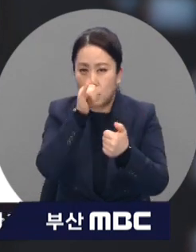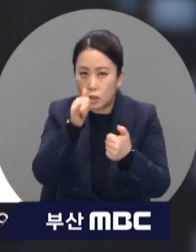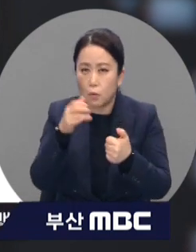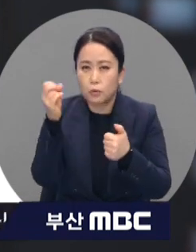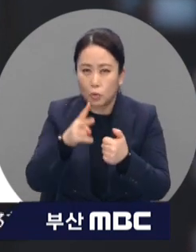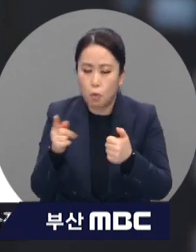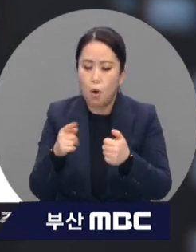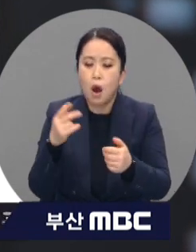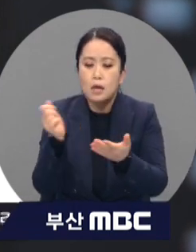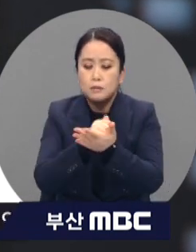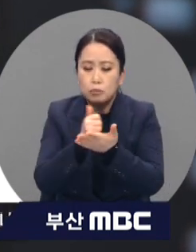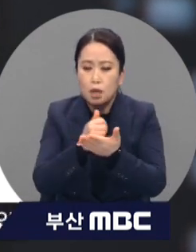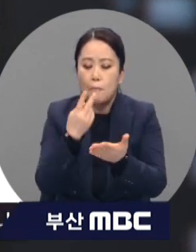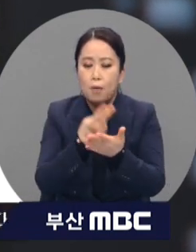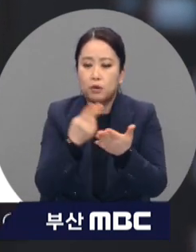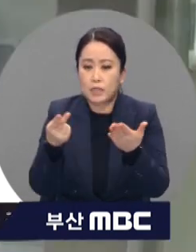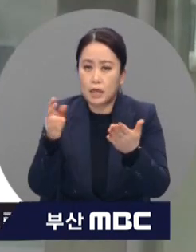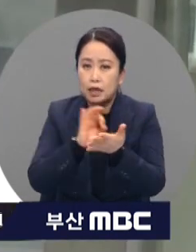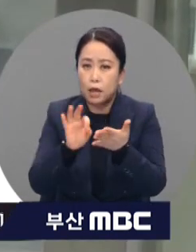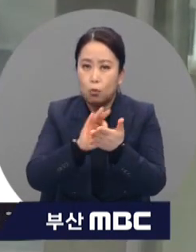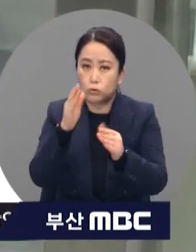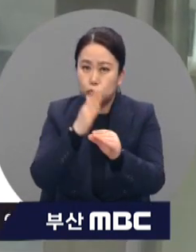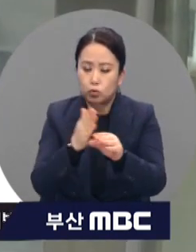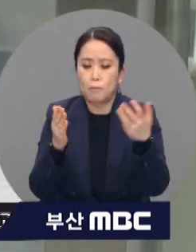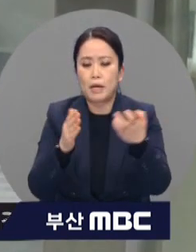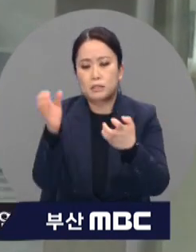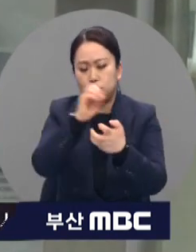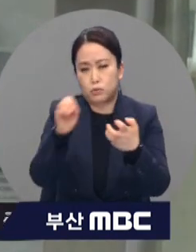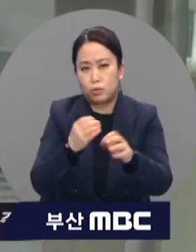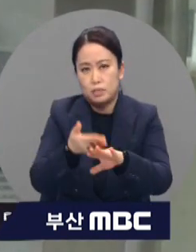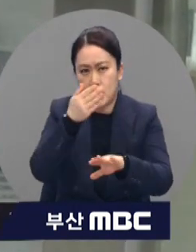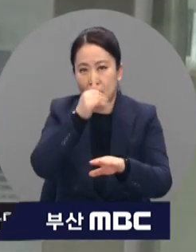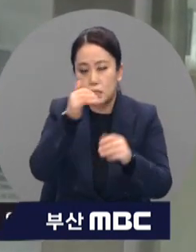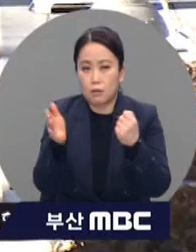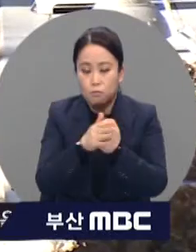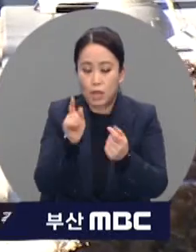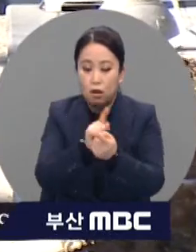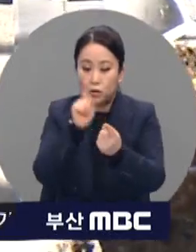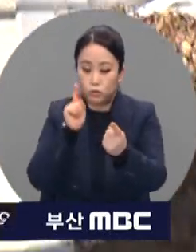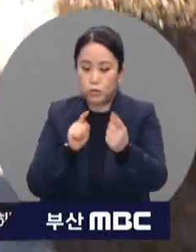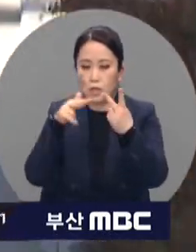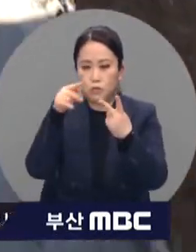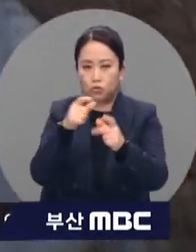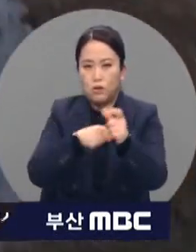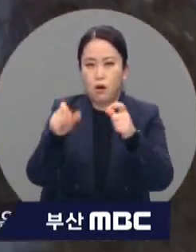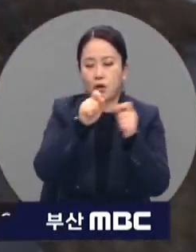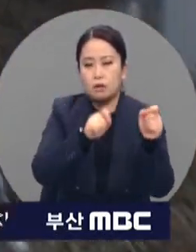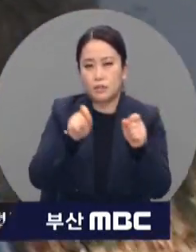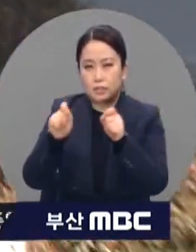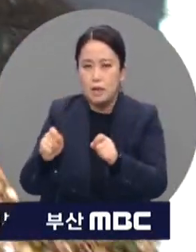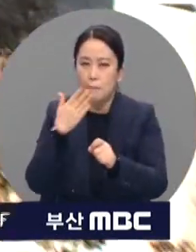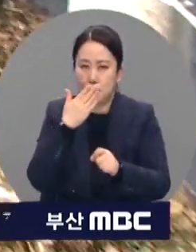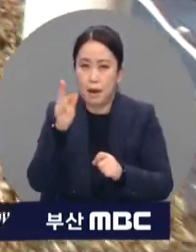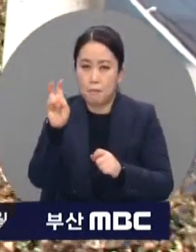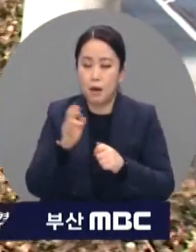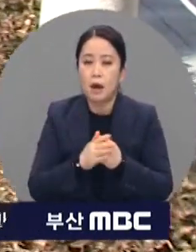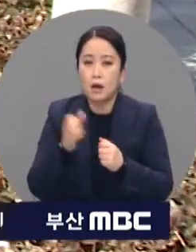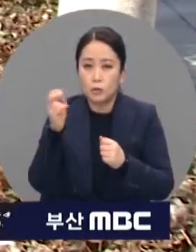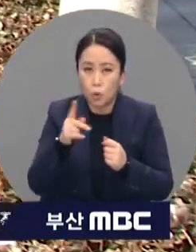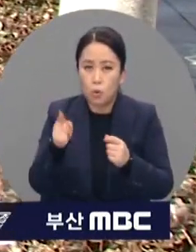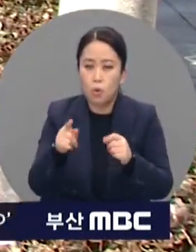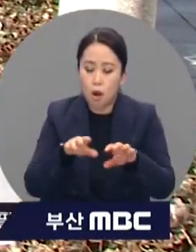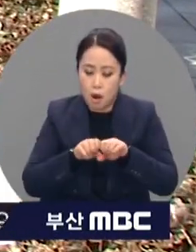있어 거리 두기는 2주간 연장될 것으로 보입니다. 다만 오미크론 변이의 지역사회 확산이 이어지고 있는